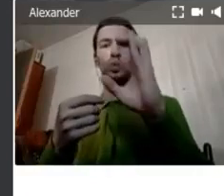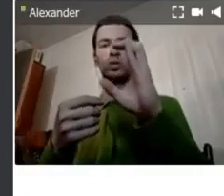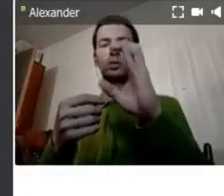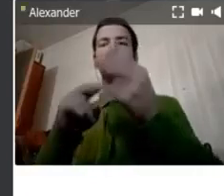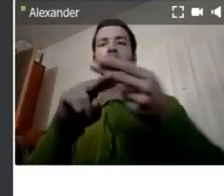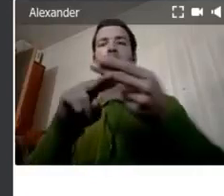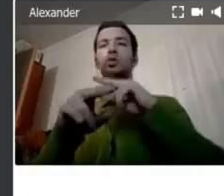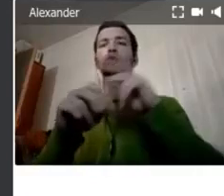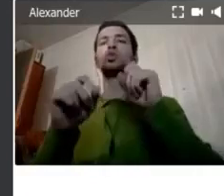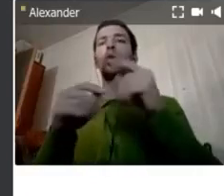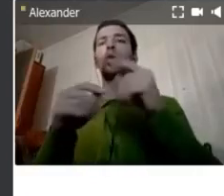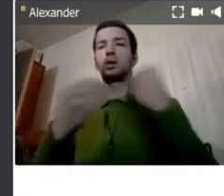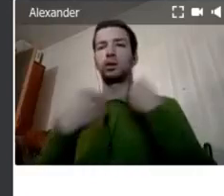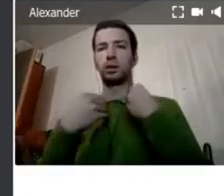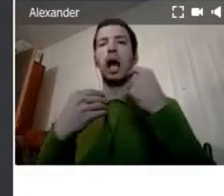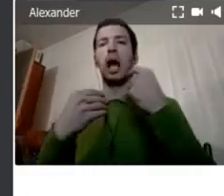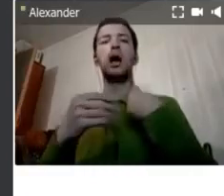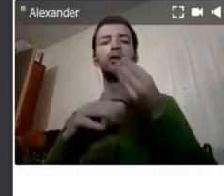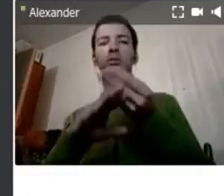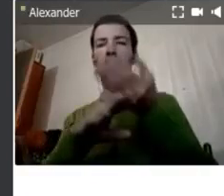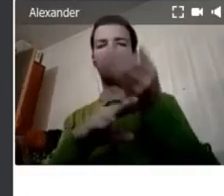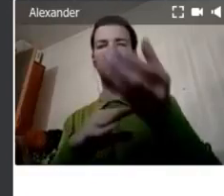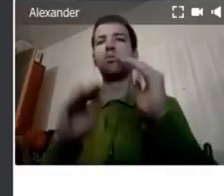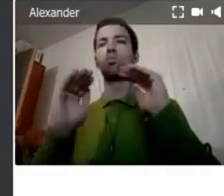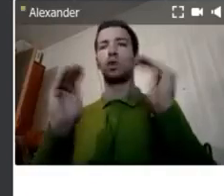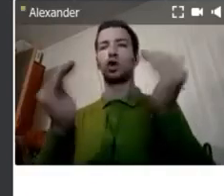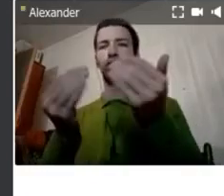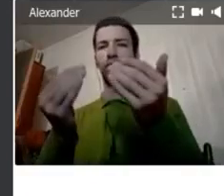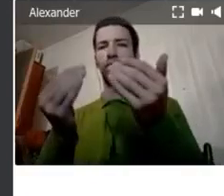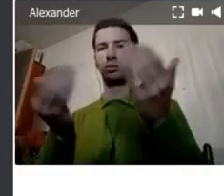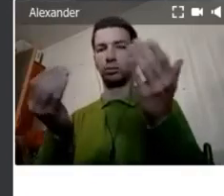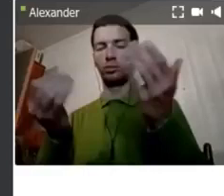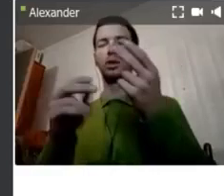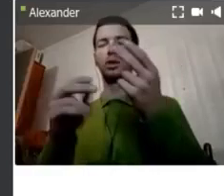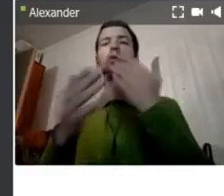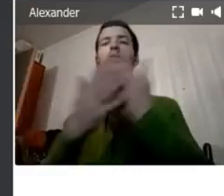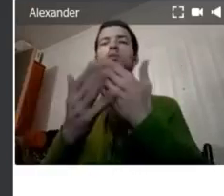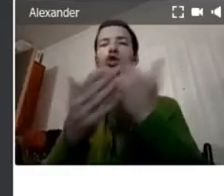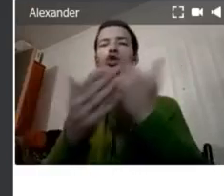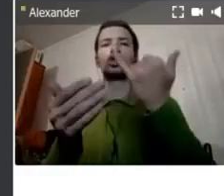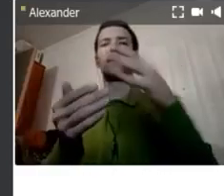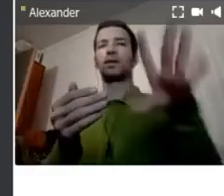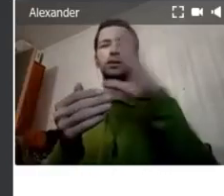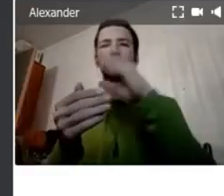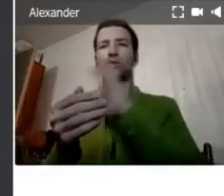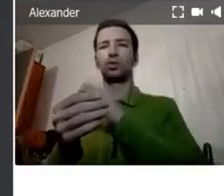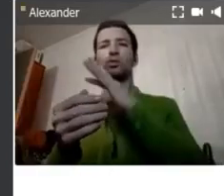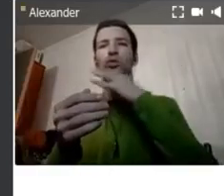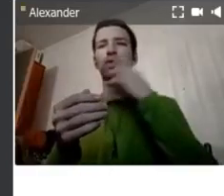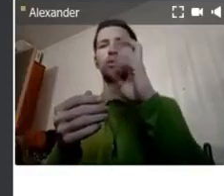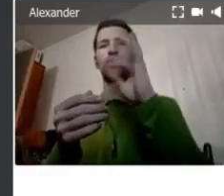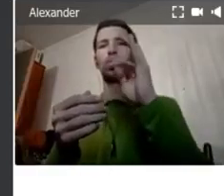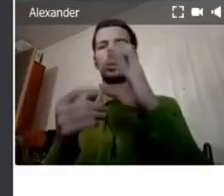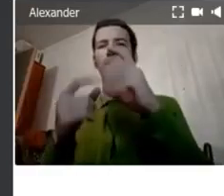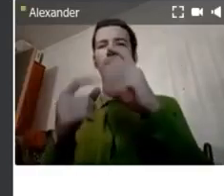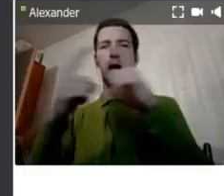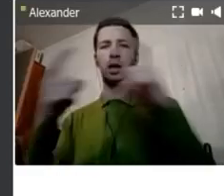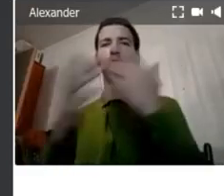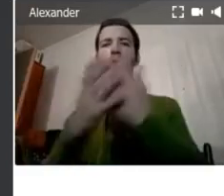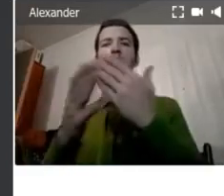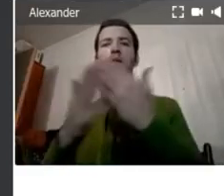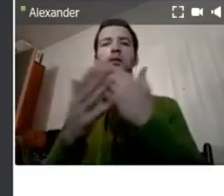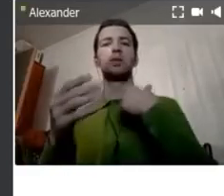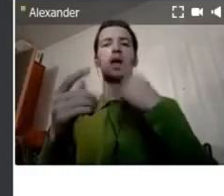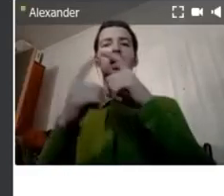по своей реферальной ссылке эту карту своему другу, я получаю бонусы. ну, огромное количество бонусов. Например, также